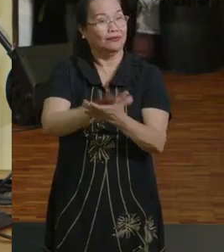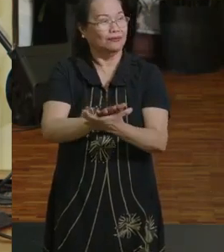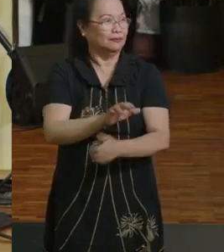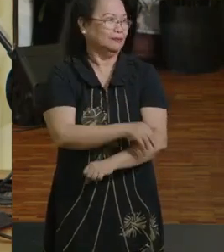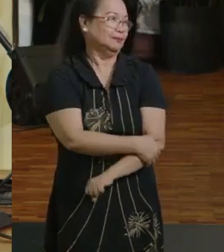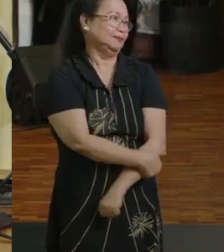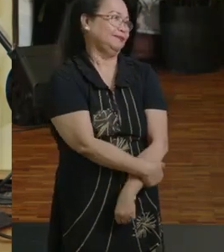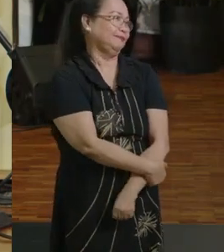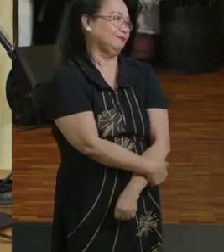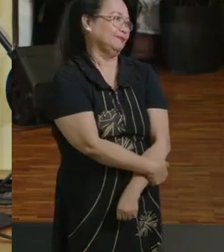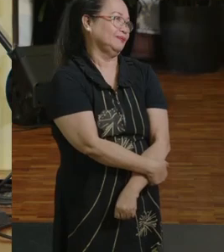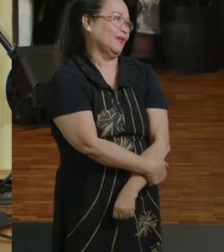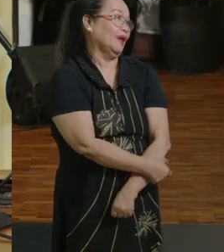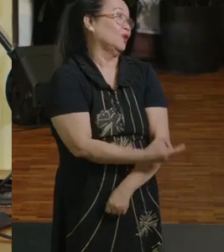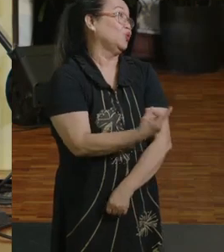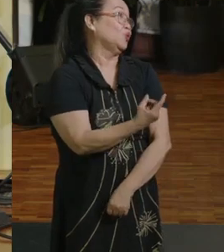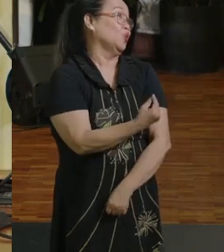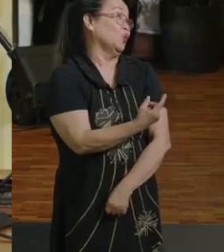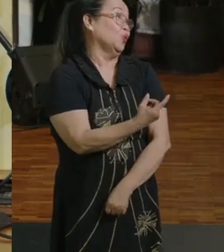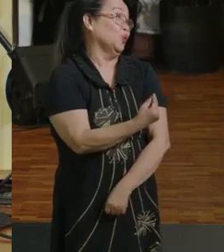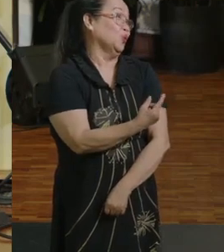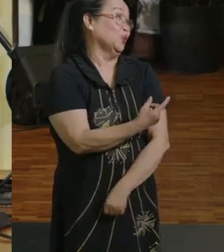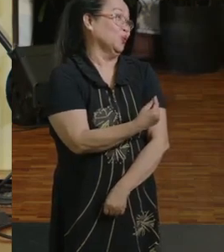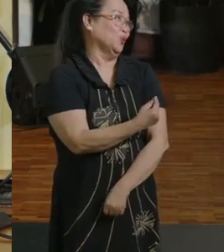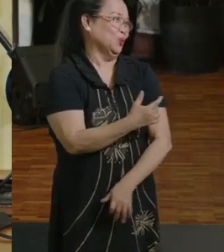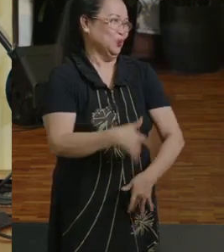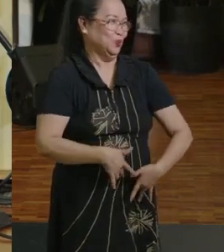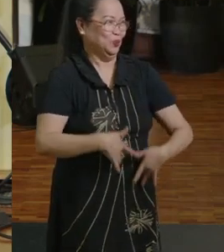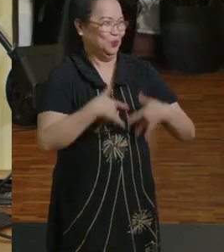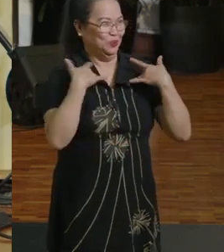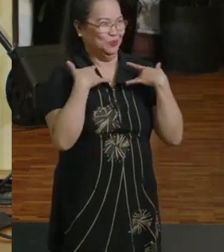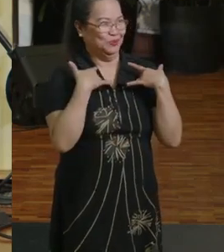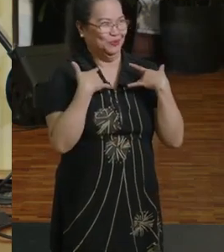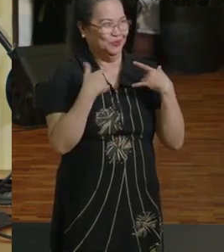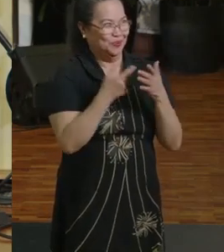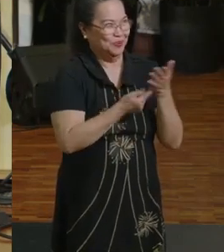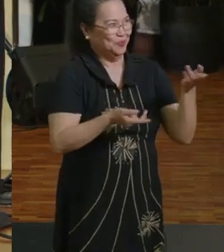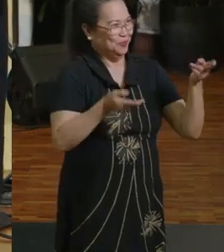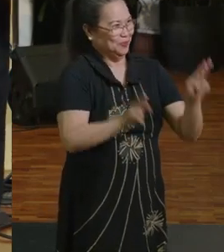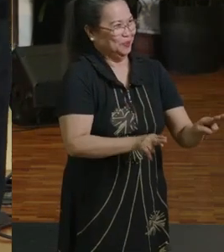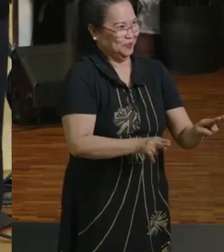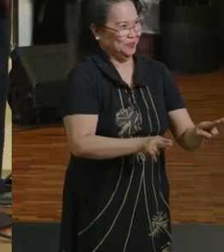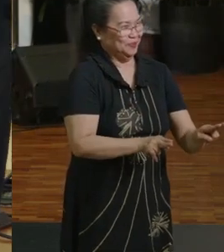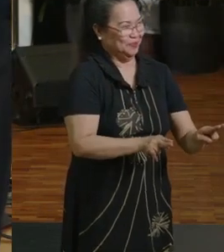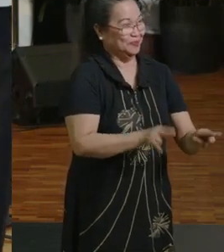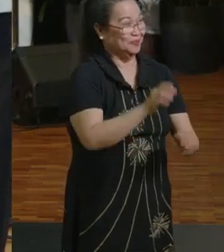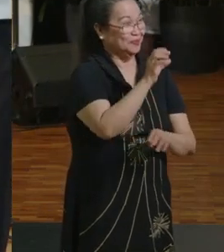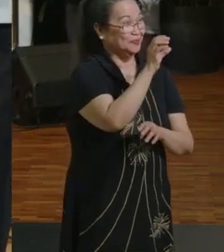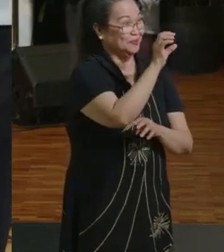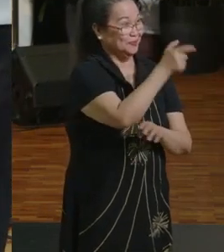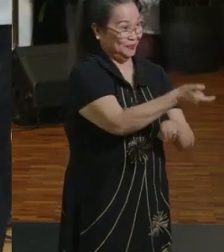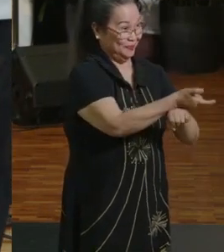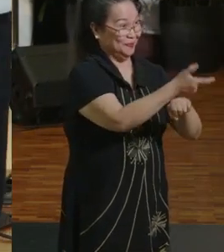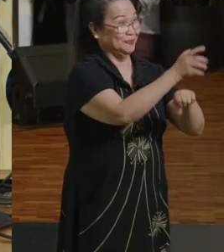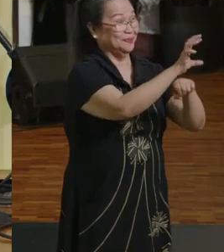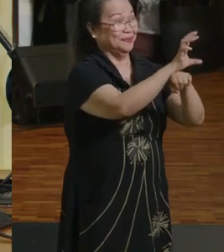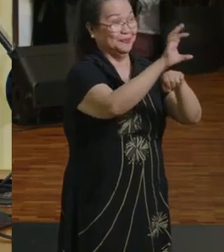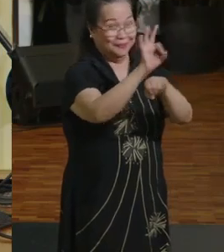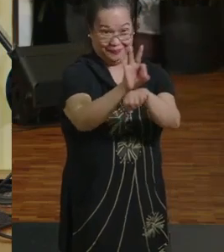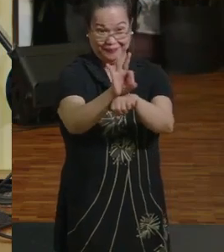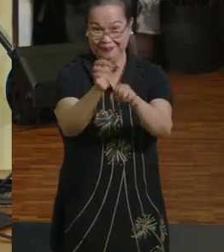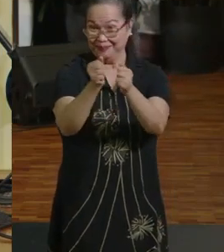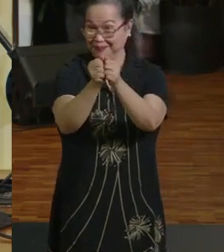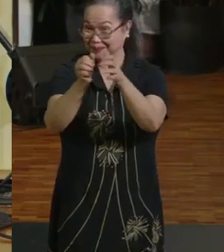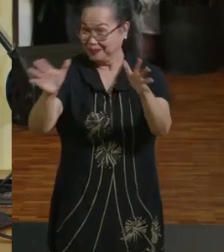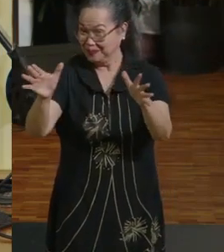ito sa aming mga buhay? Ano kaya ang GCF kung wala ang